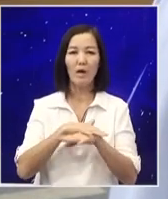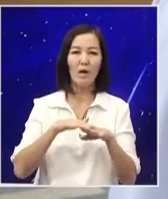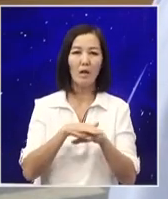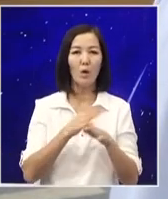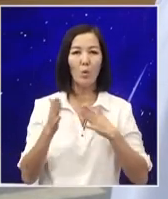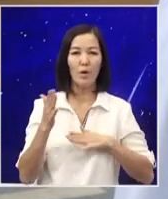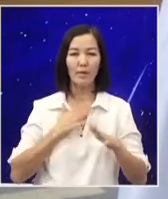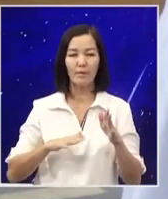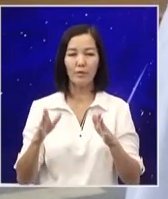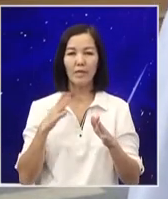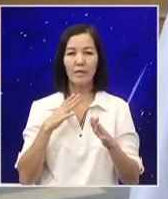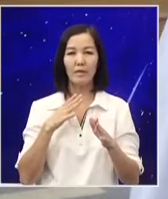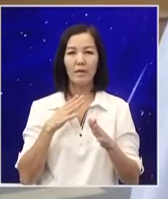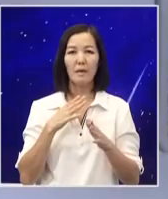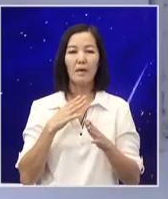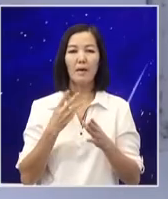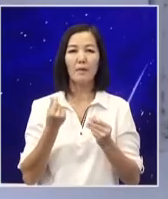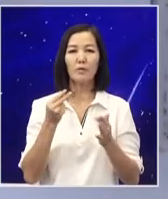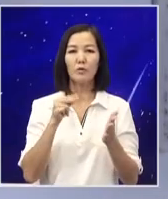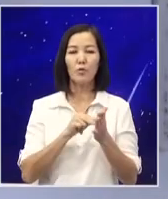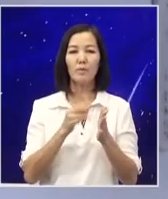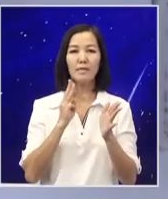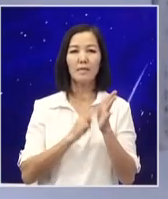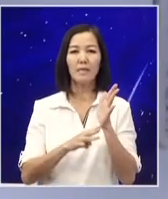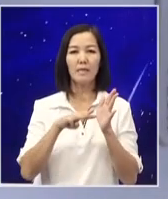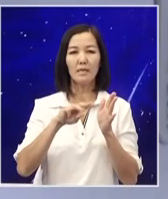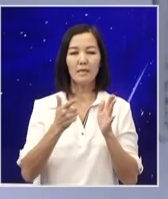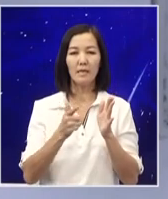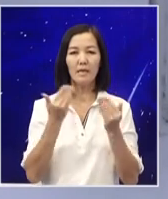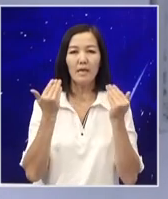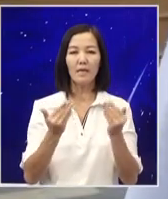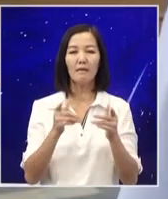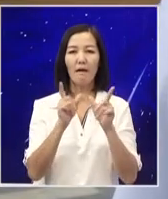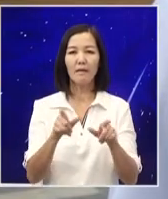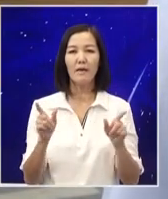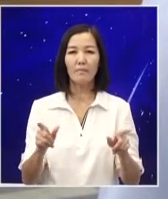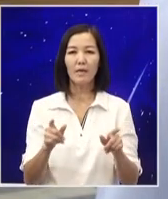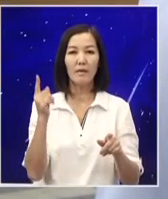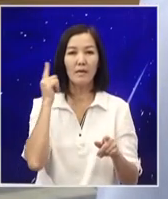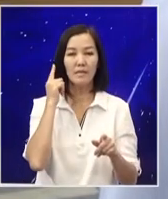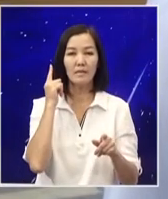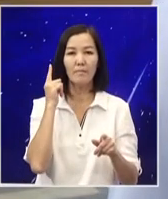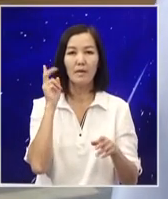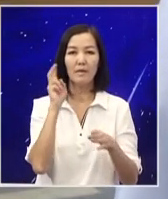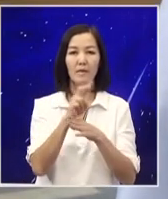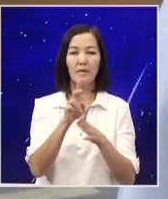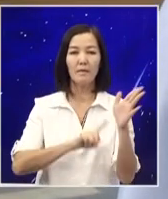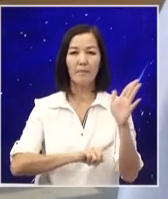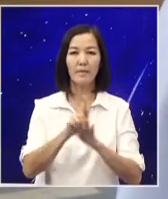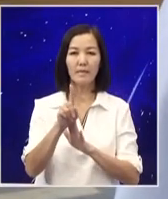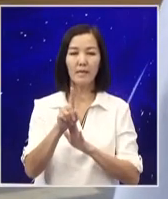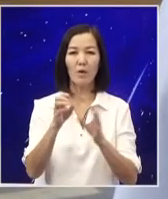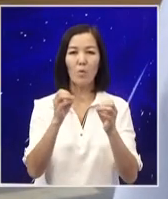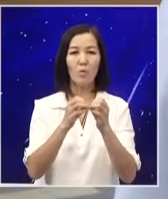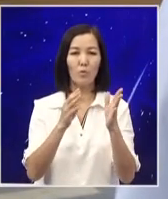жатыр. Проездіміз 80 теңге. Енді-енді адамдар мына енді-енді естіп, енді-енді келіп жатыр.